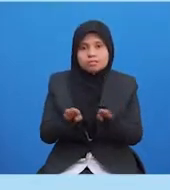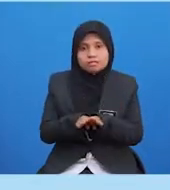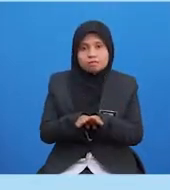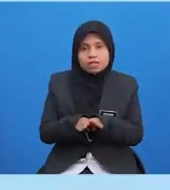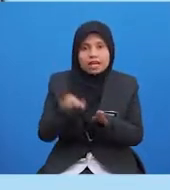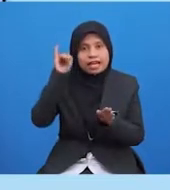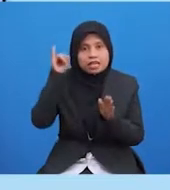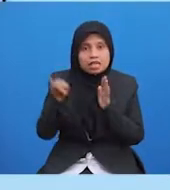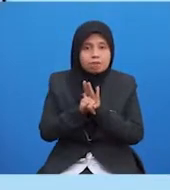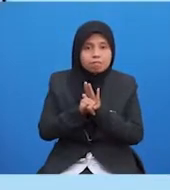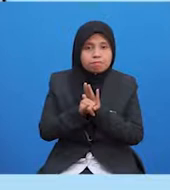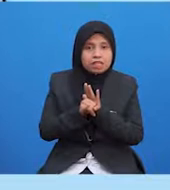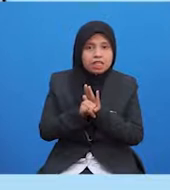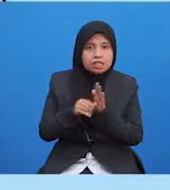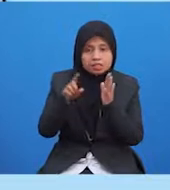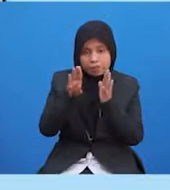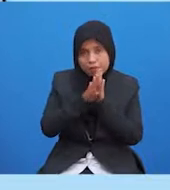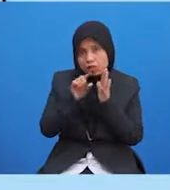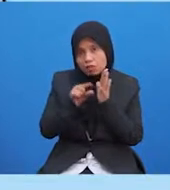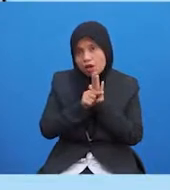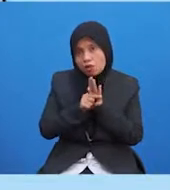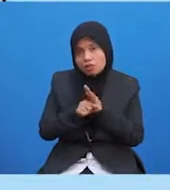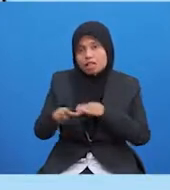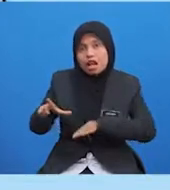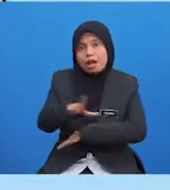sebagai image latar belakang laman web.